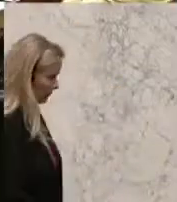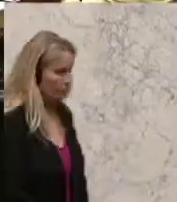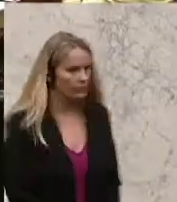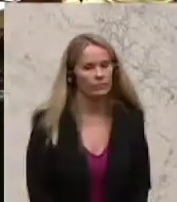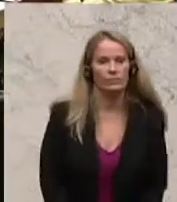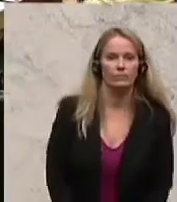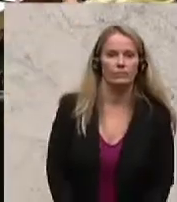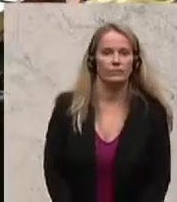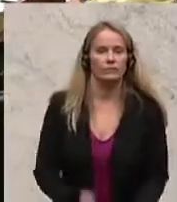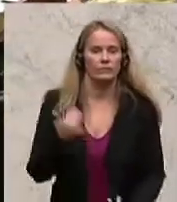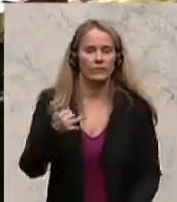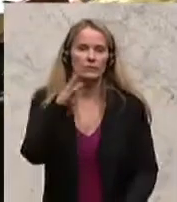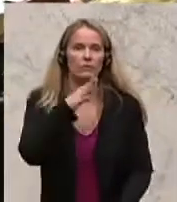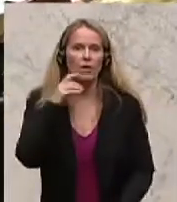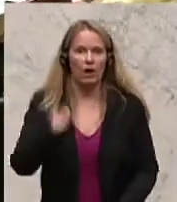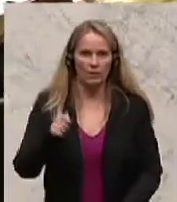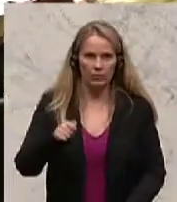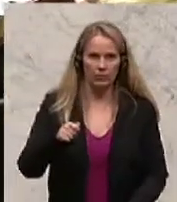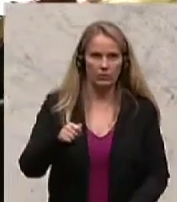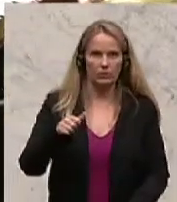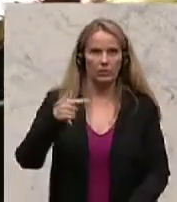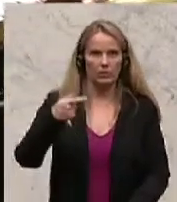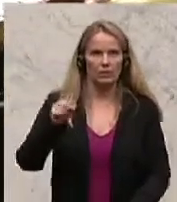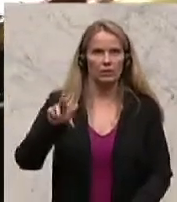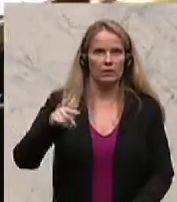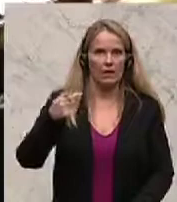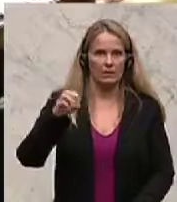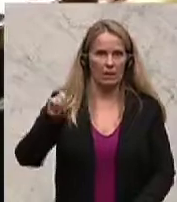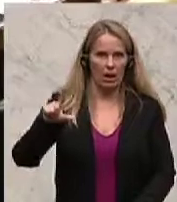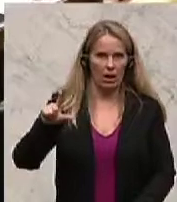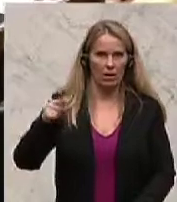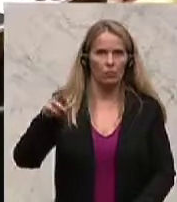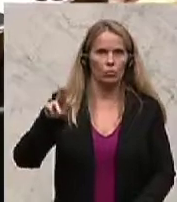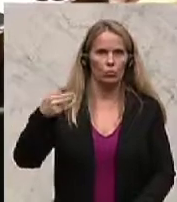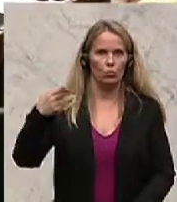als nächste Rednerin zu Wort gemeldet, Carmen Gartl-Gruber, FPÖ.